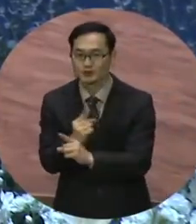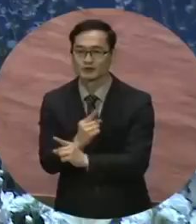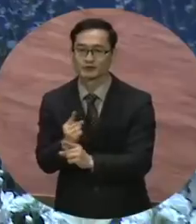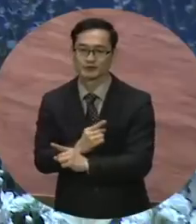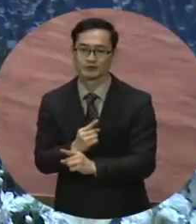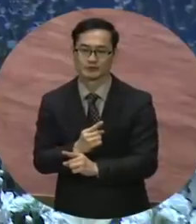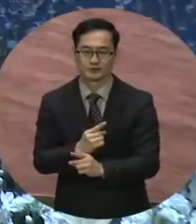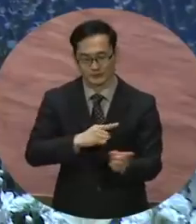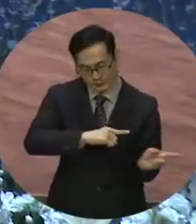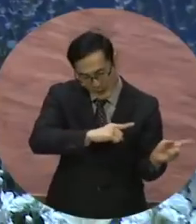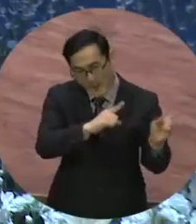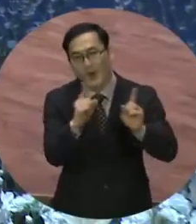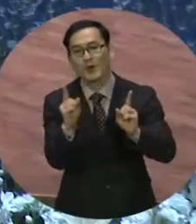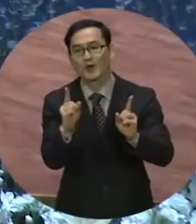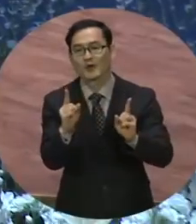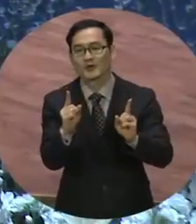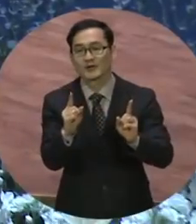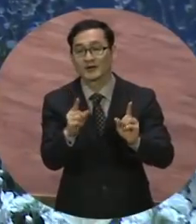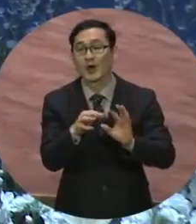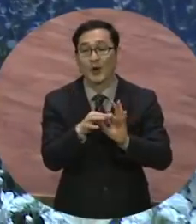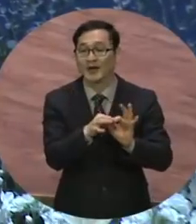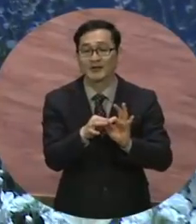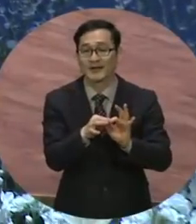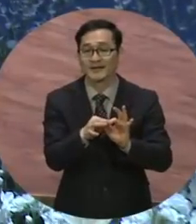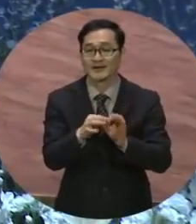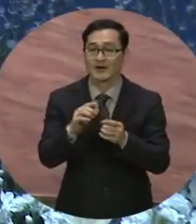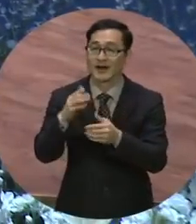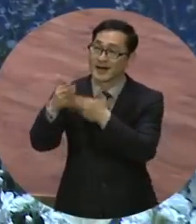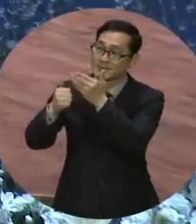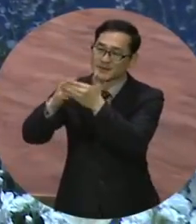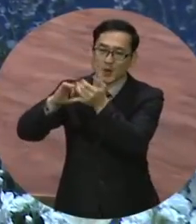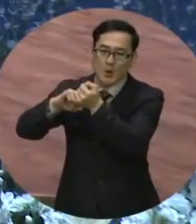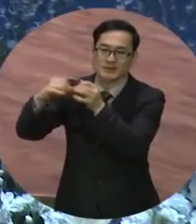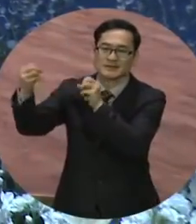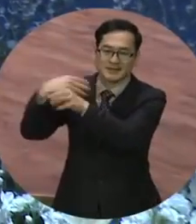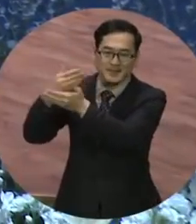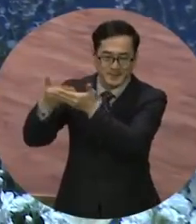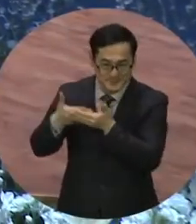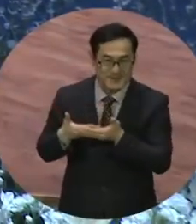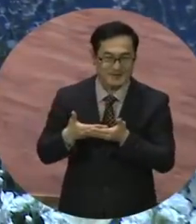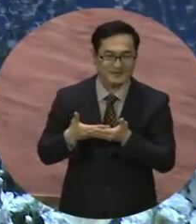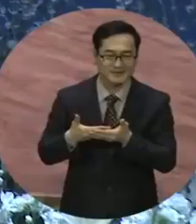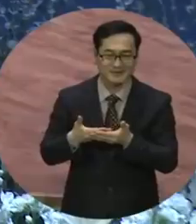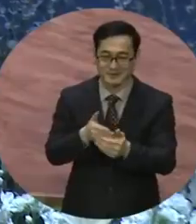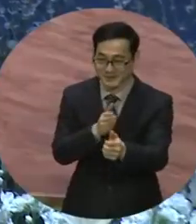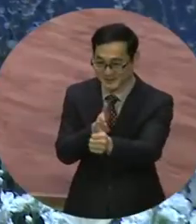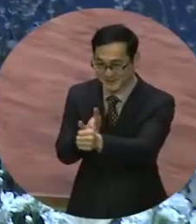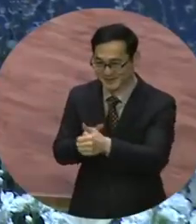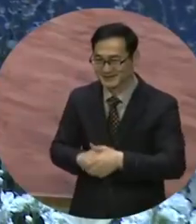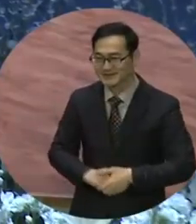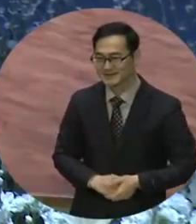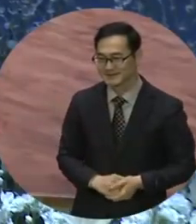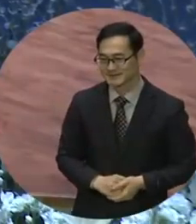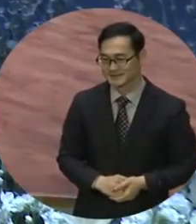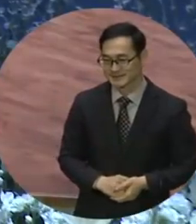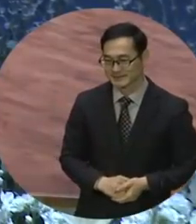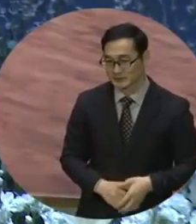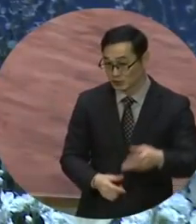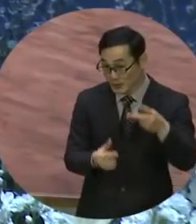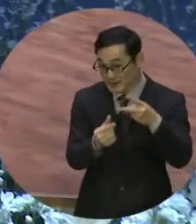치유의 놀라운 이 응답을 받기를 주님으로 축복합니다. 두 번째로 스밋을 향한 도전입니다.